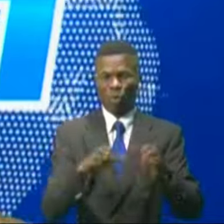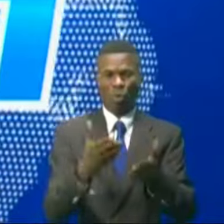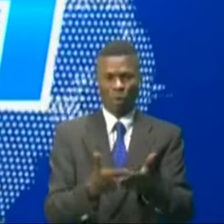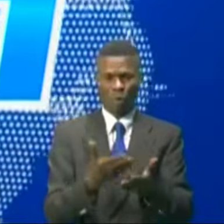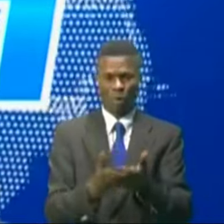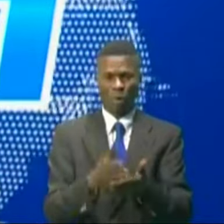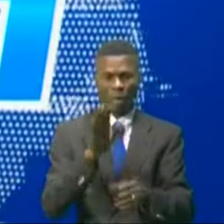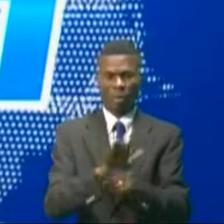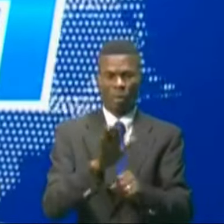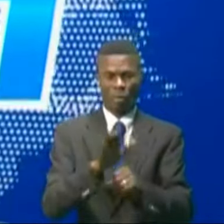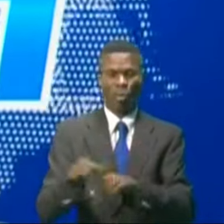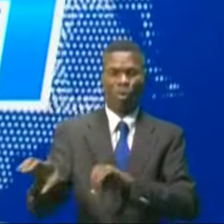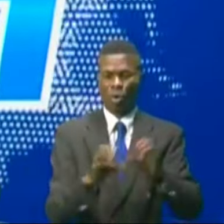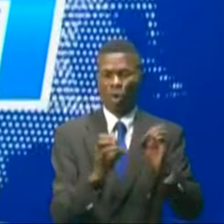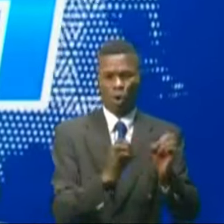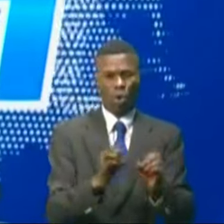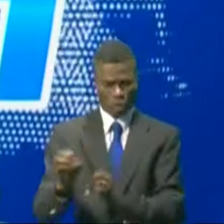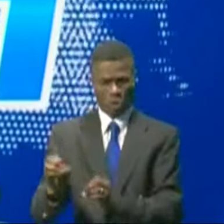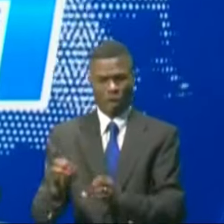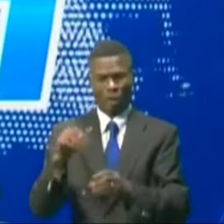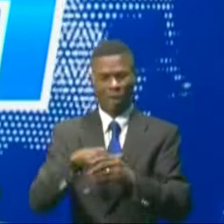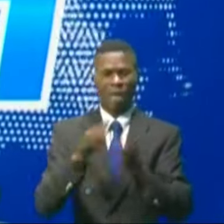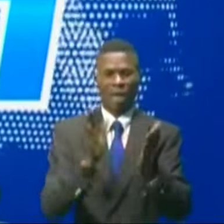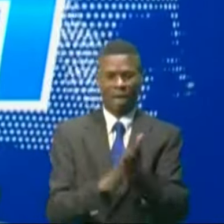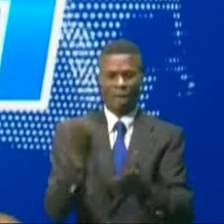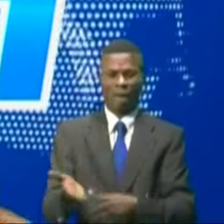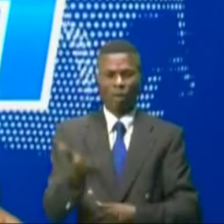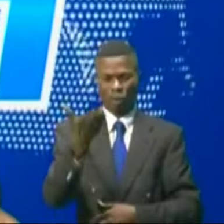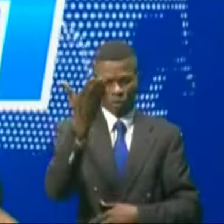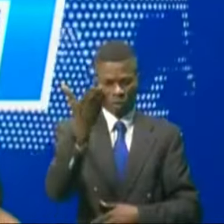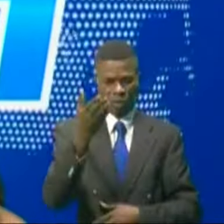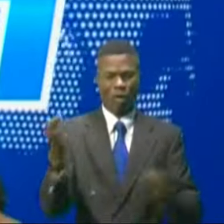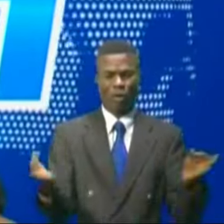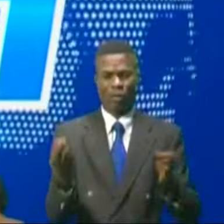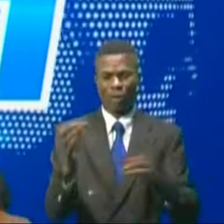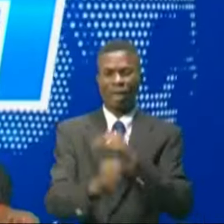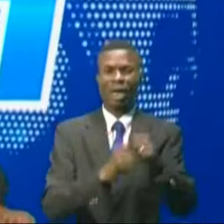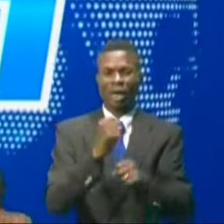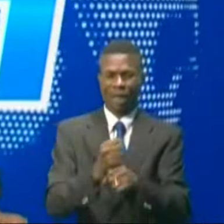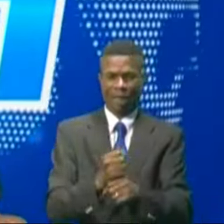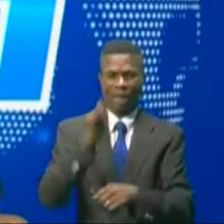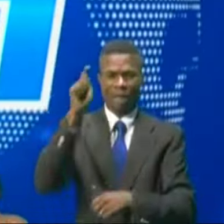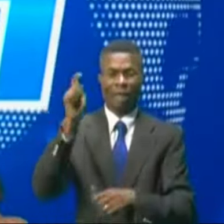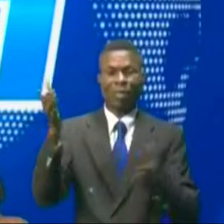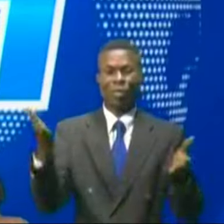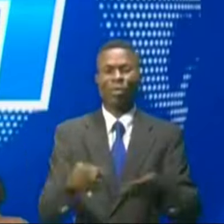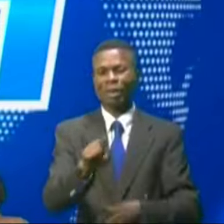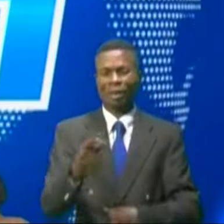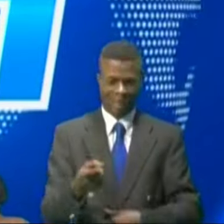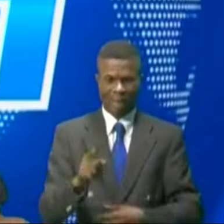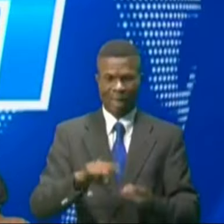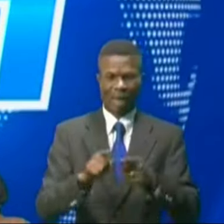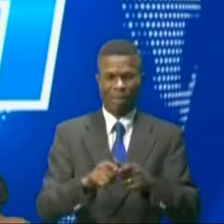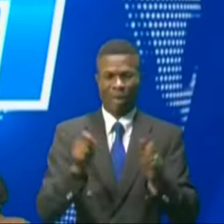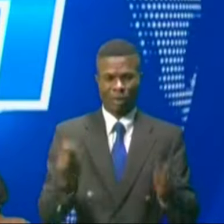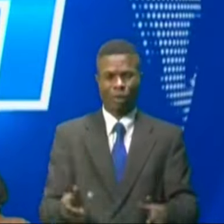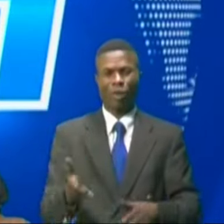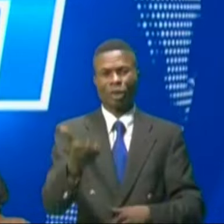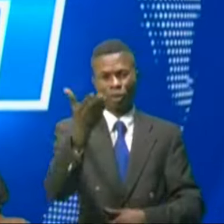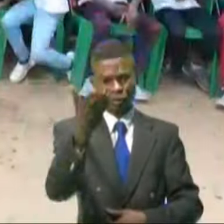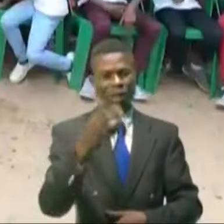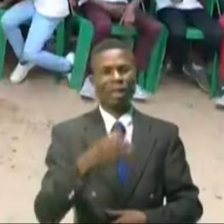circonstance. Plusieurs activités ont été organisées pour célébrer cet anniversaire. Témoin de l'événement, Monique Mavoumbe et Jean-René